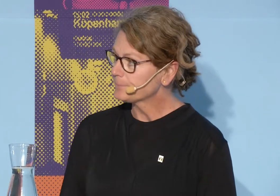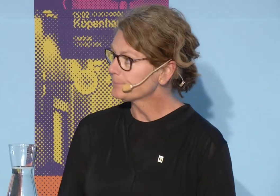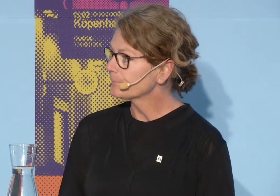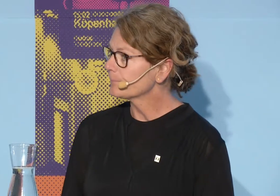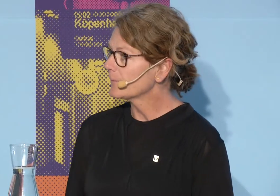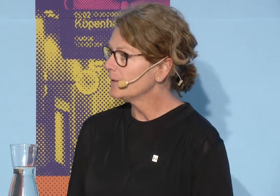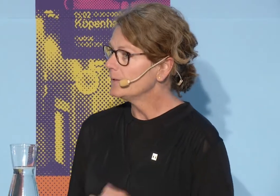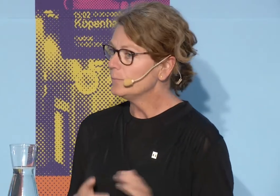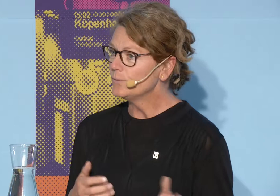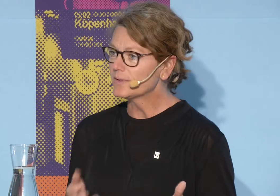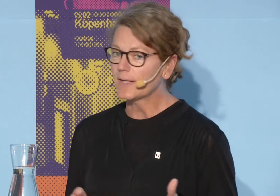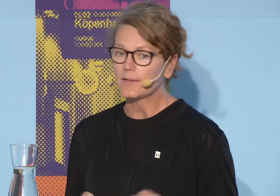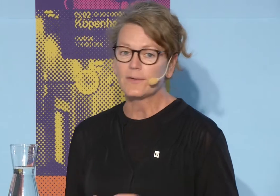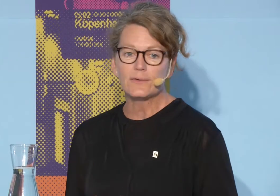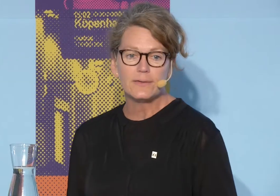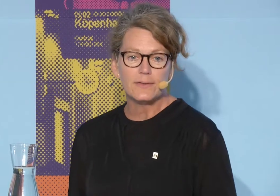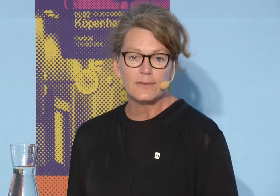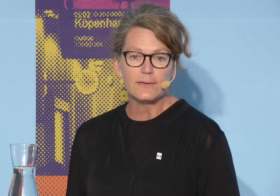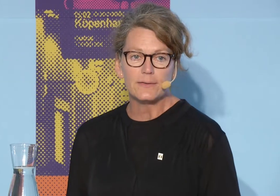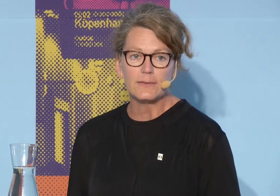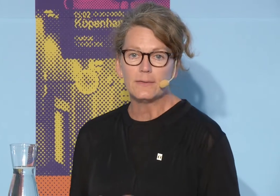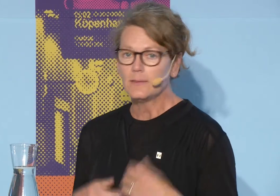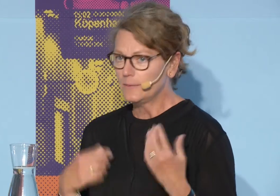det? Bostäder